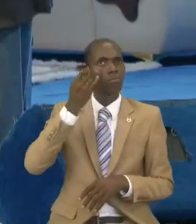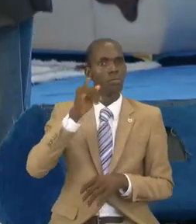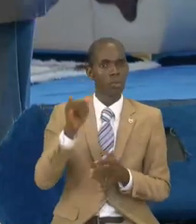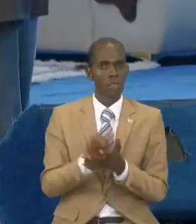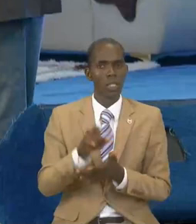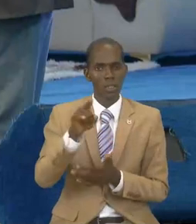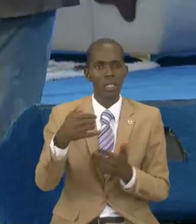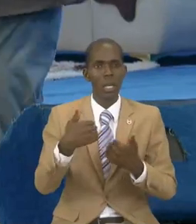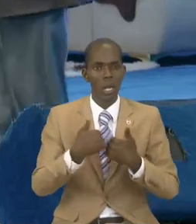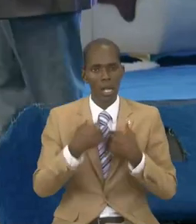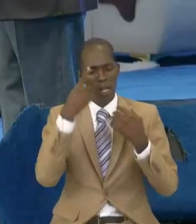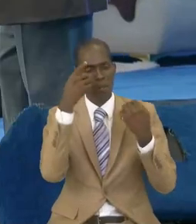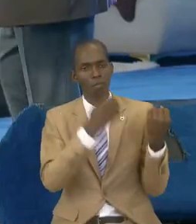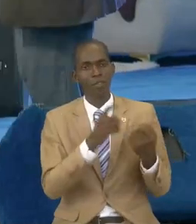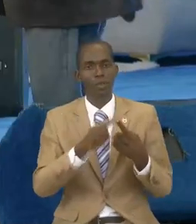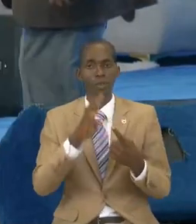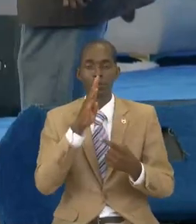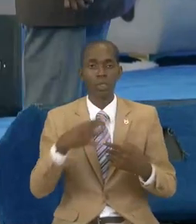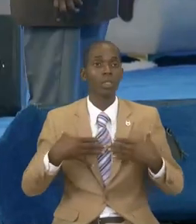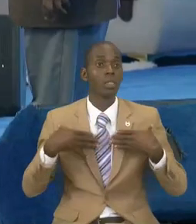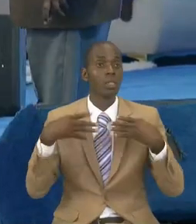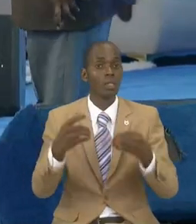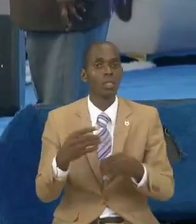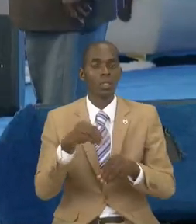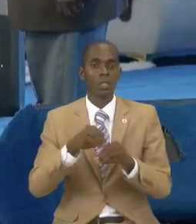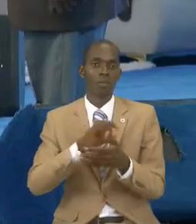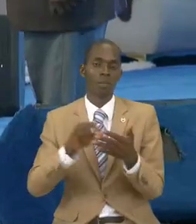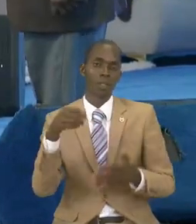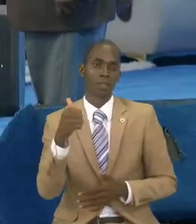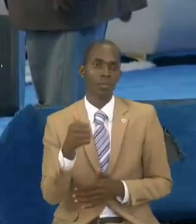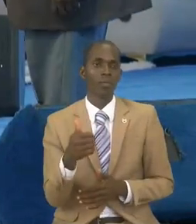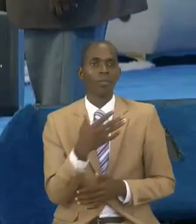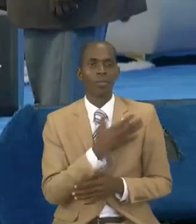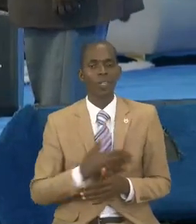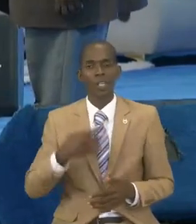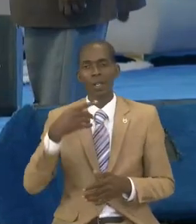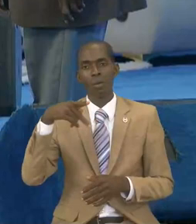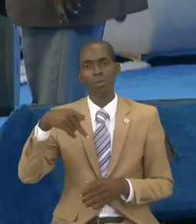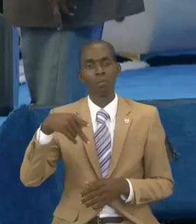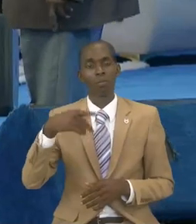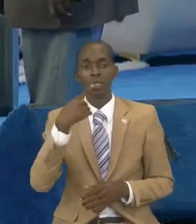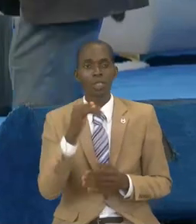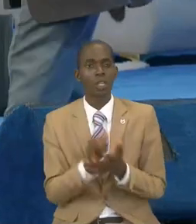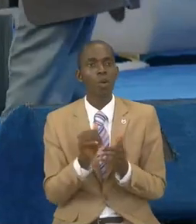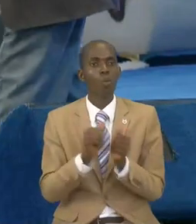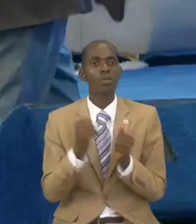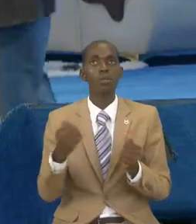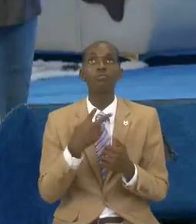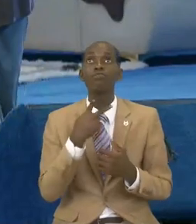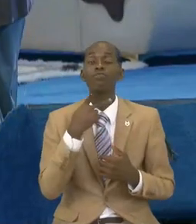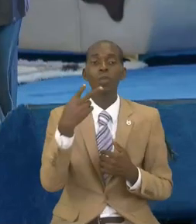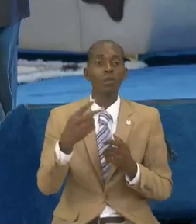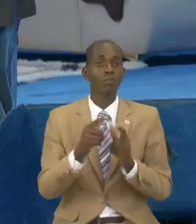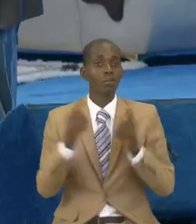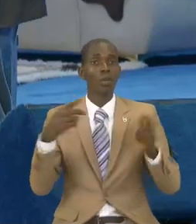être guéri, verset 10 dit, il dit d'une voix forte, « Lève-toi, droit sur tes